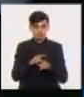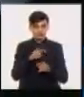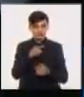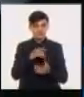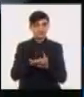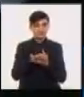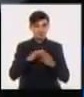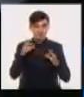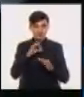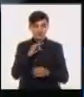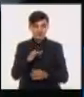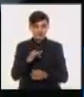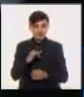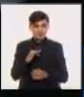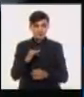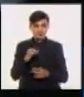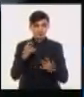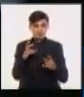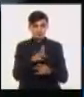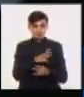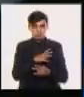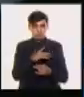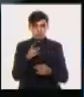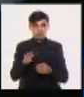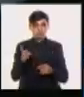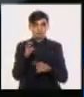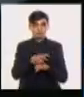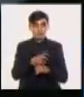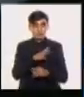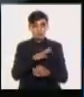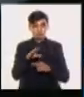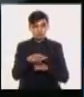союза. Ну, хотя бы тогда выходила с чем пришла.